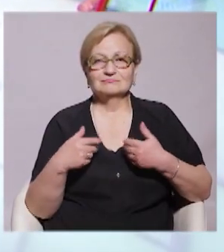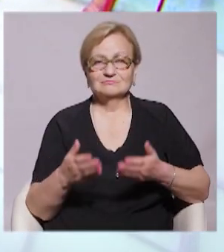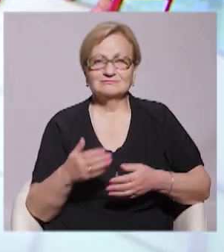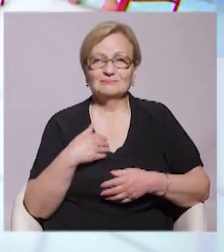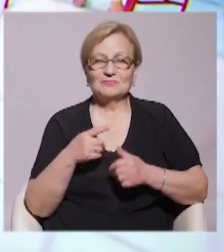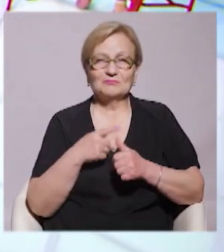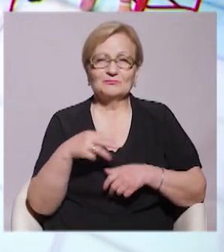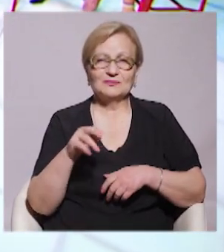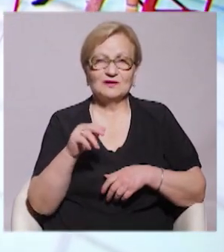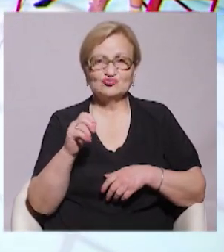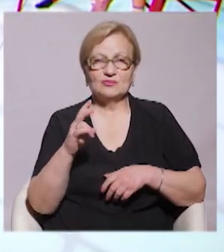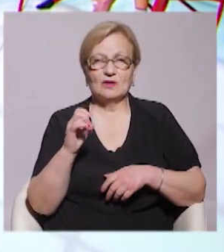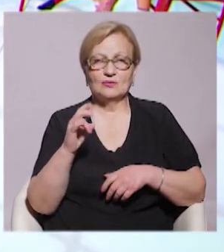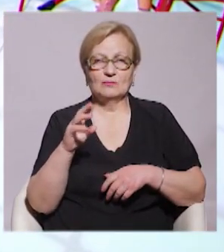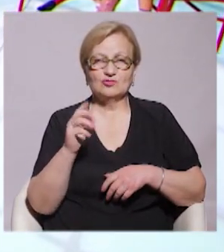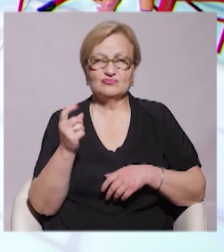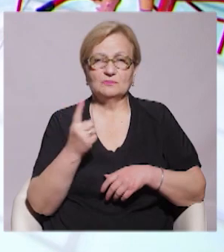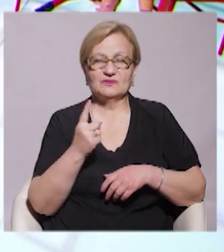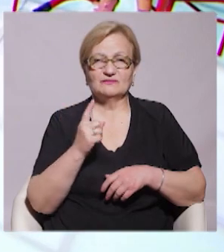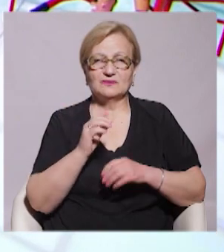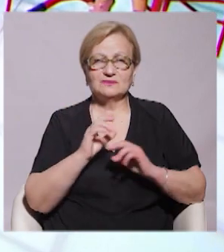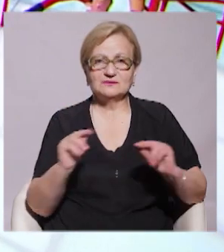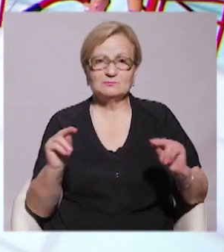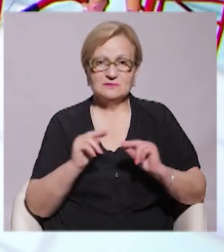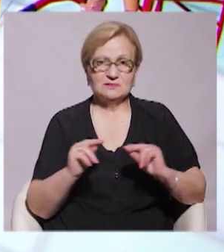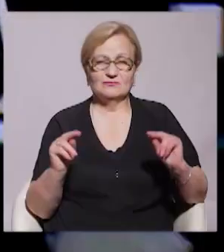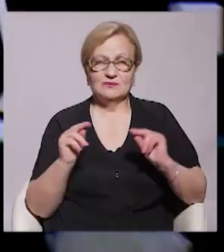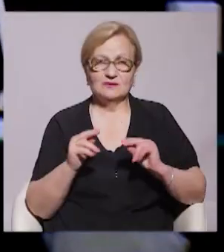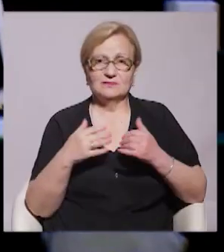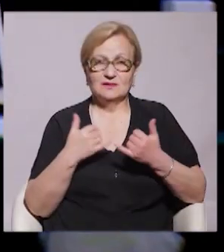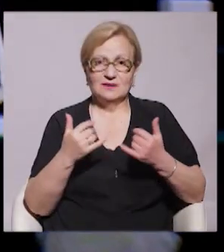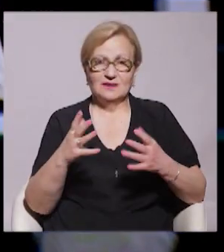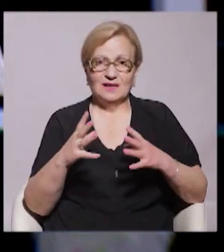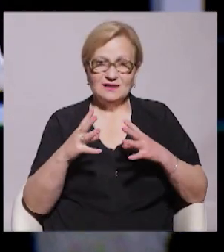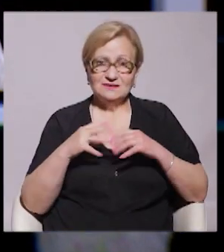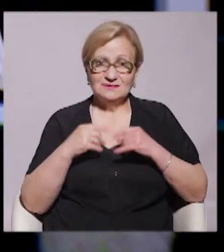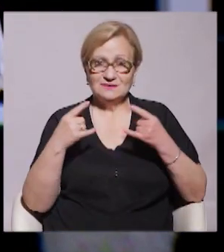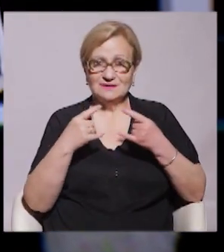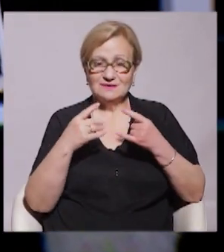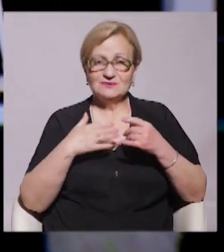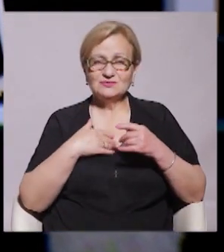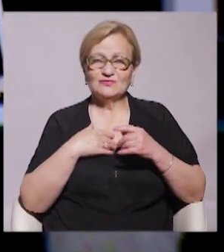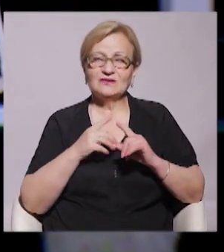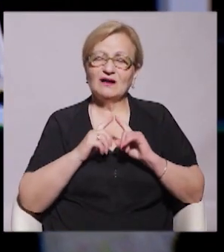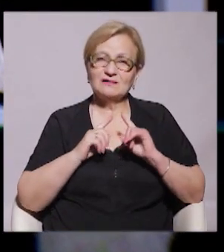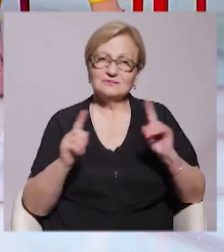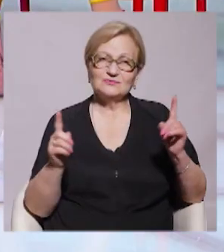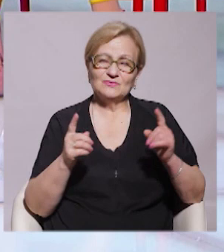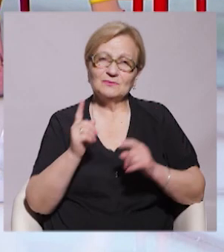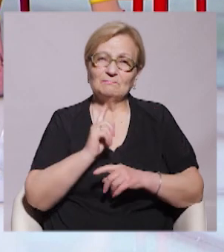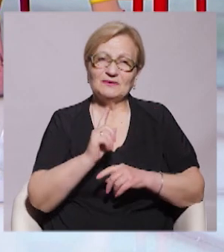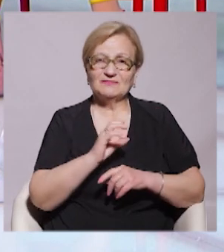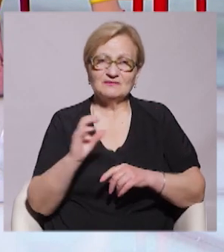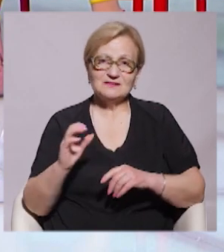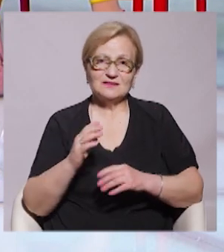მოგესალმებით. მე დაჩინანობაშვილი ვარ. პირველი კლასის მათემატიკის მასწავლებელი. დღეს ჩვენთან ტელესკოლაში ჩვენი არაჩვეულებრივი პირველკლასელები